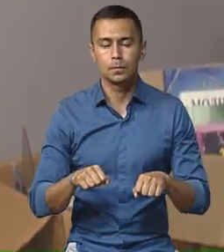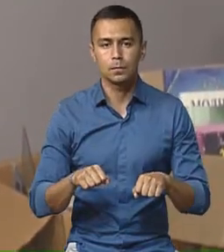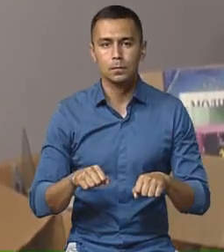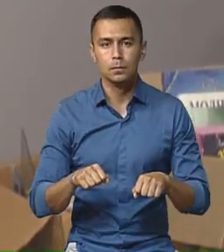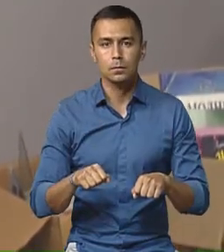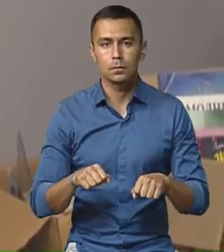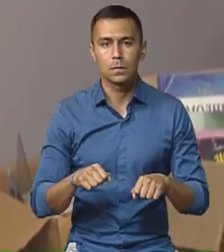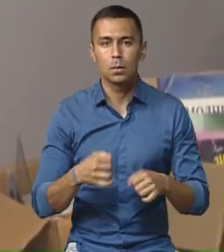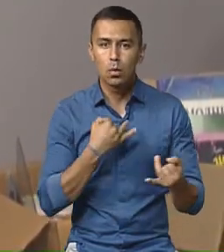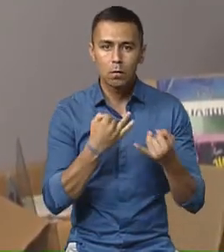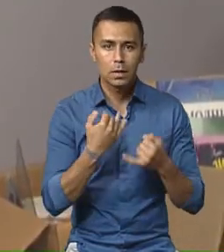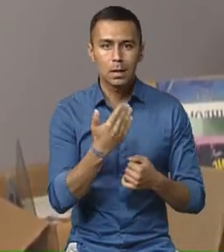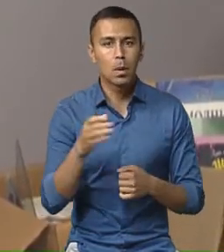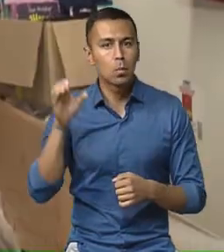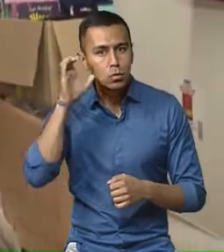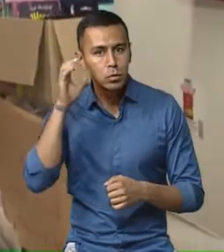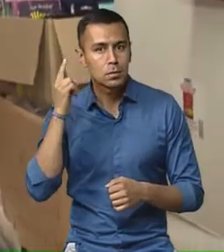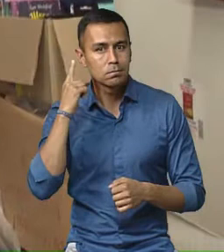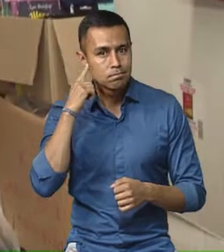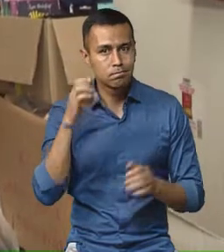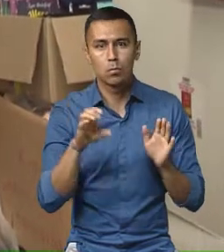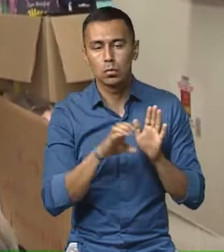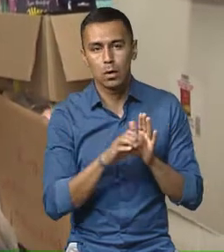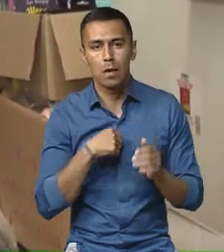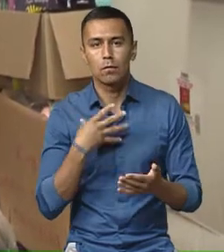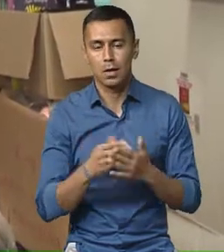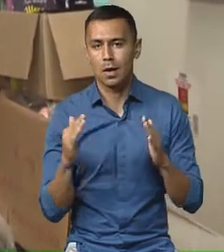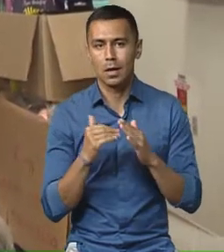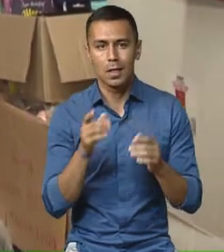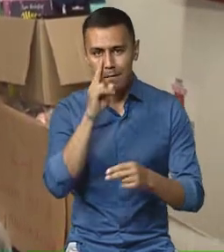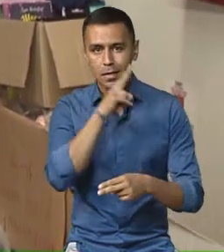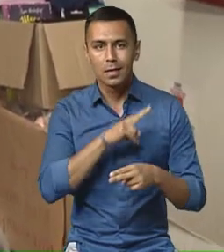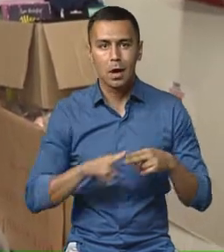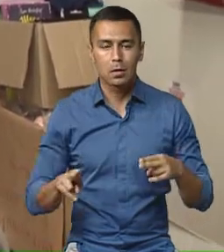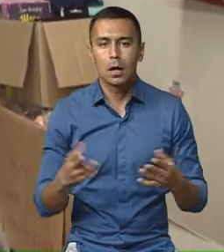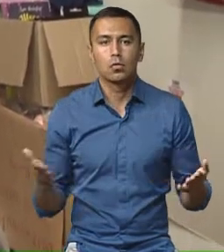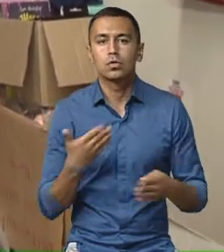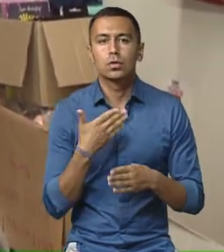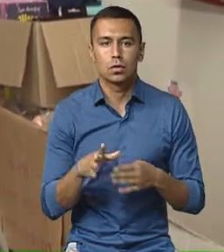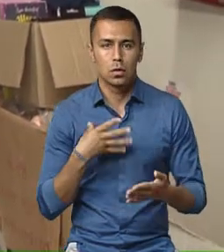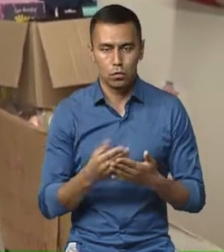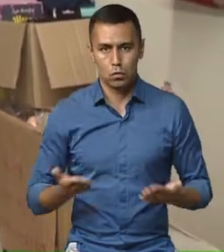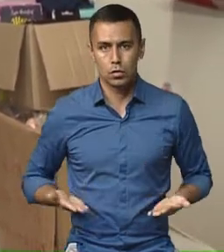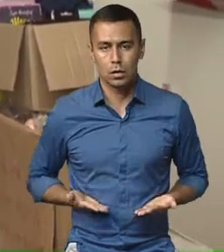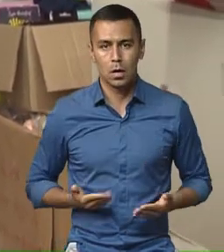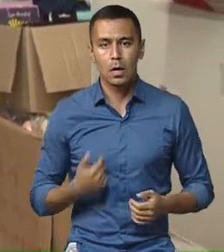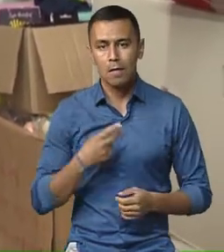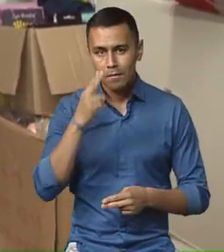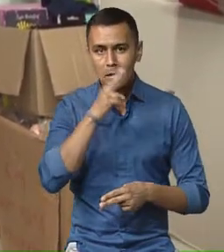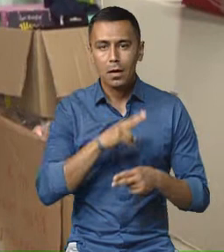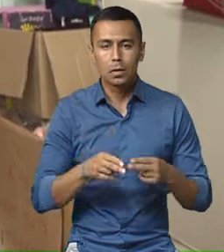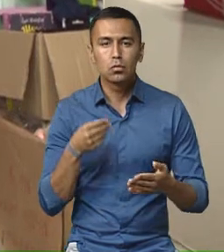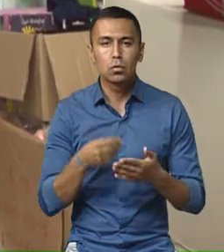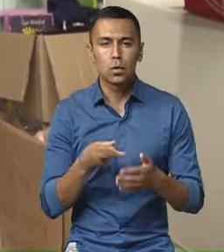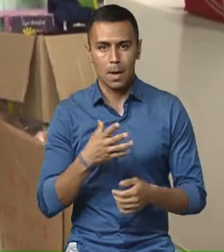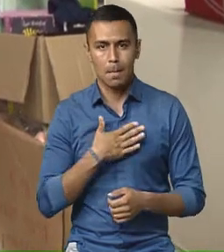може з тобою поговорити і тебе почути і послухати. Я в своїй хаті, я не втратила якусь частину свого життя, хоча я втратила дорогу